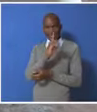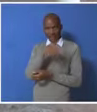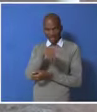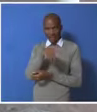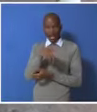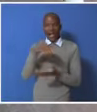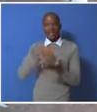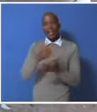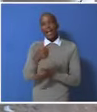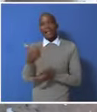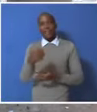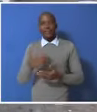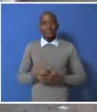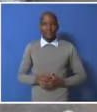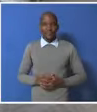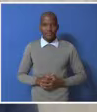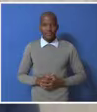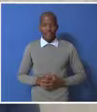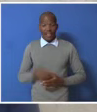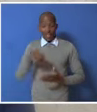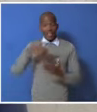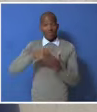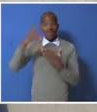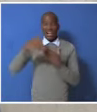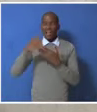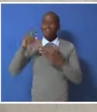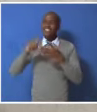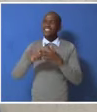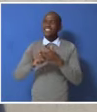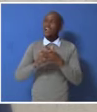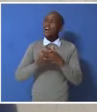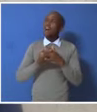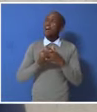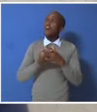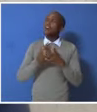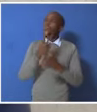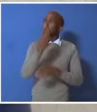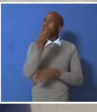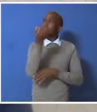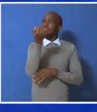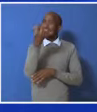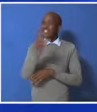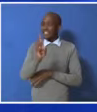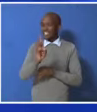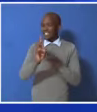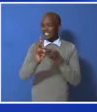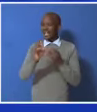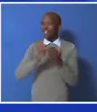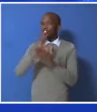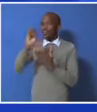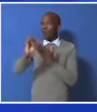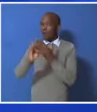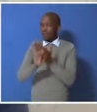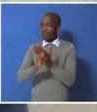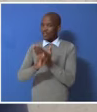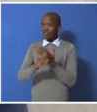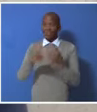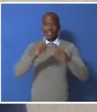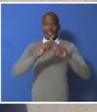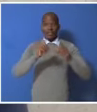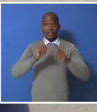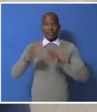UNDP la mangwe. Ke lenaneo le le simologileng ka 2017 ka hirgo.